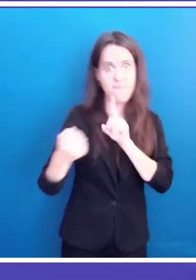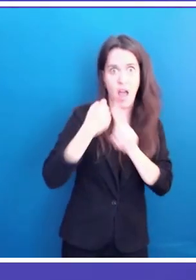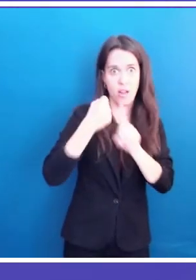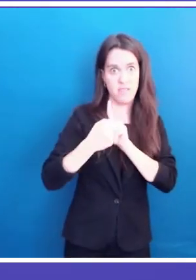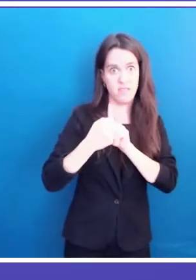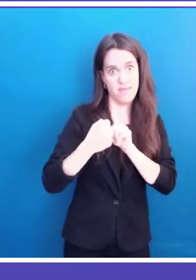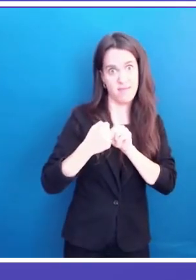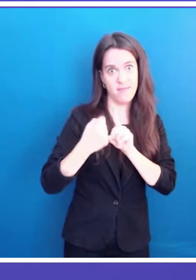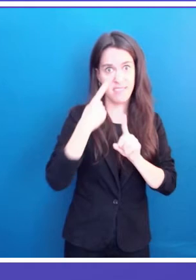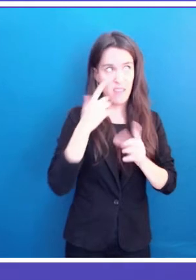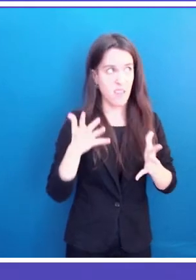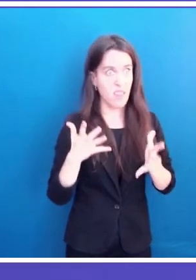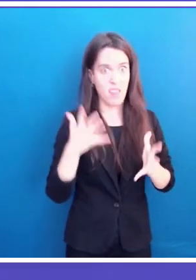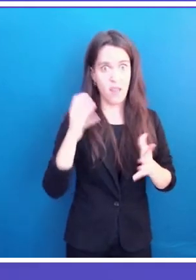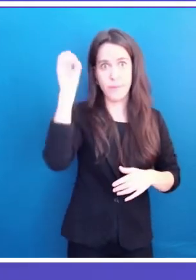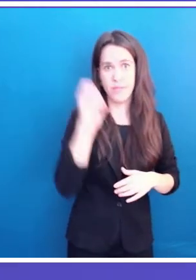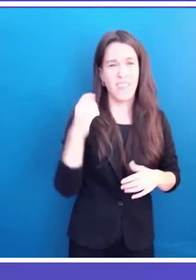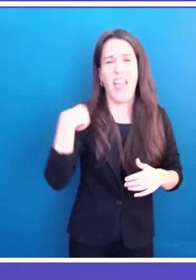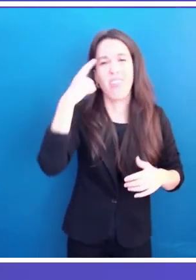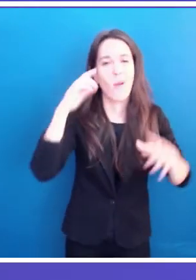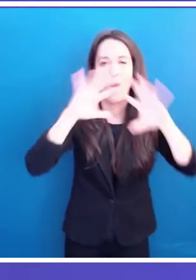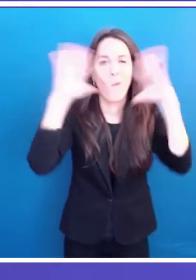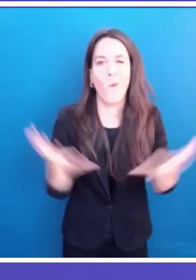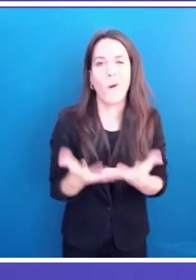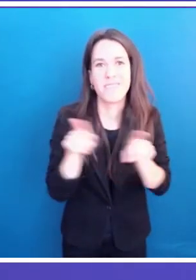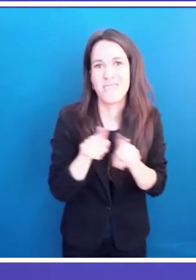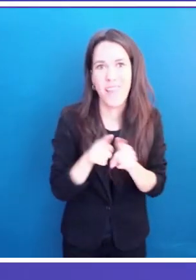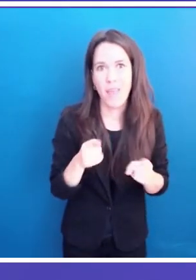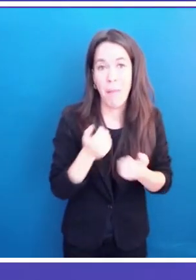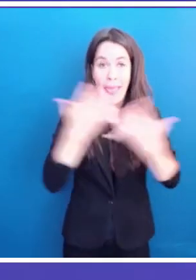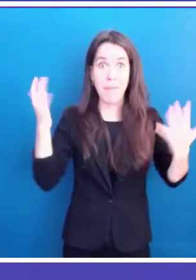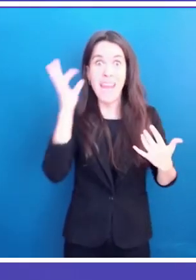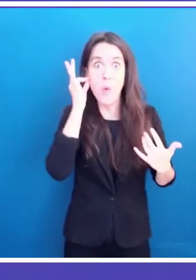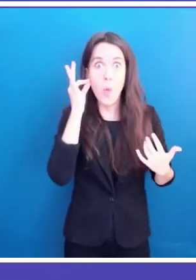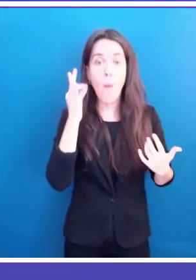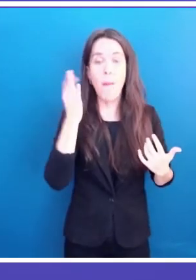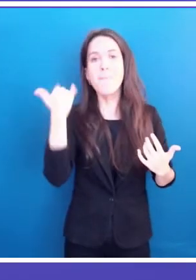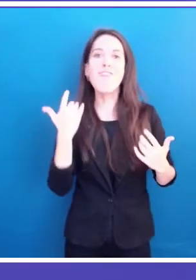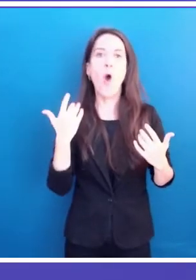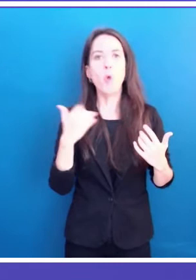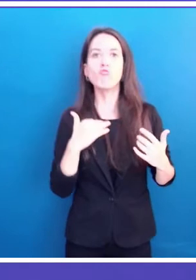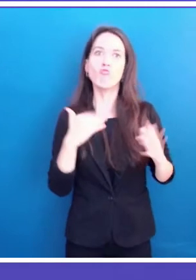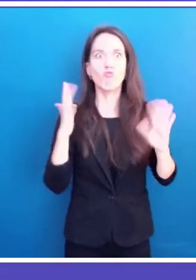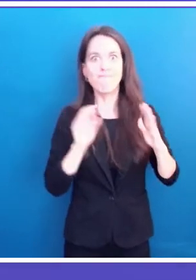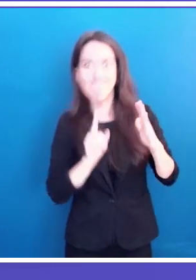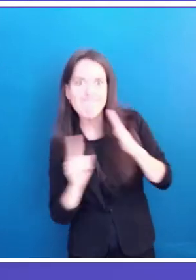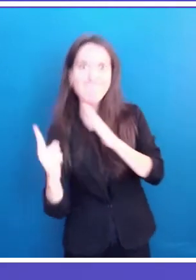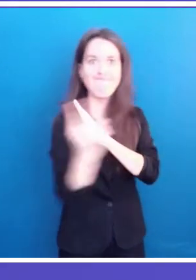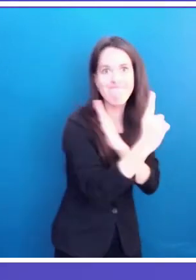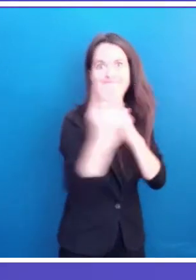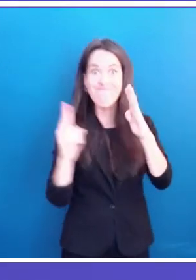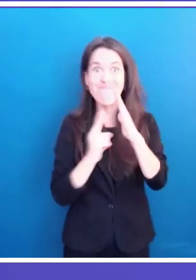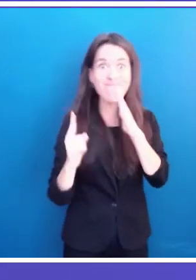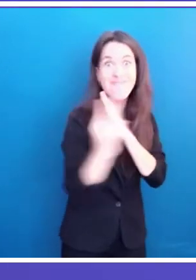العنف الجنساني. هنا كان الوضع في المغرب متأزما. اتحاد العمل النسوي حصل على أكثر من